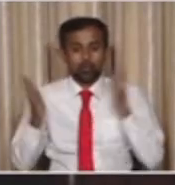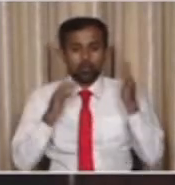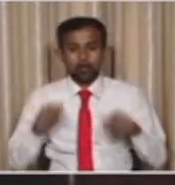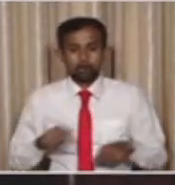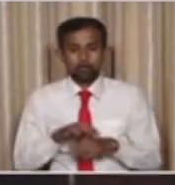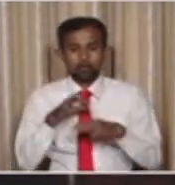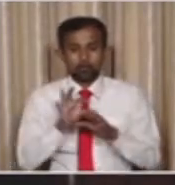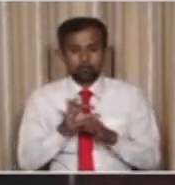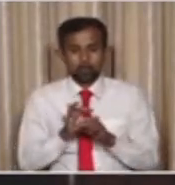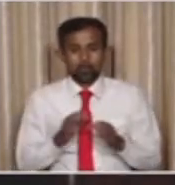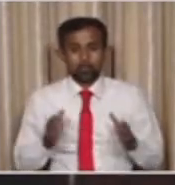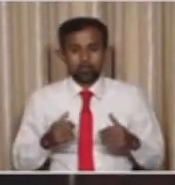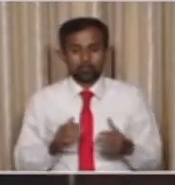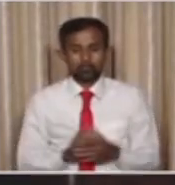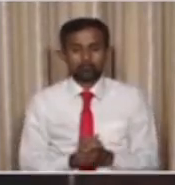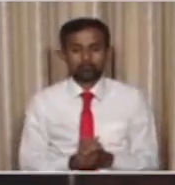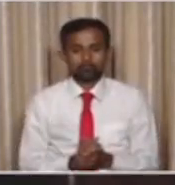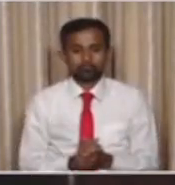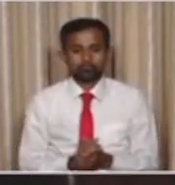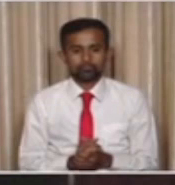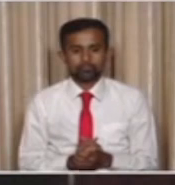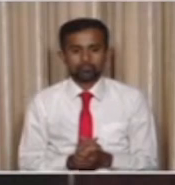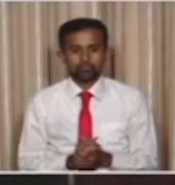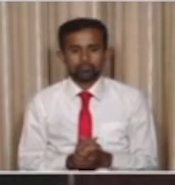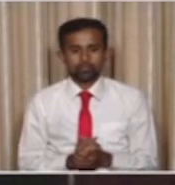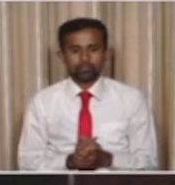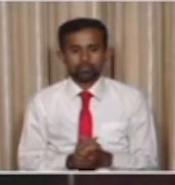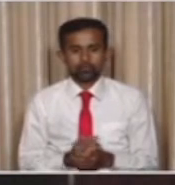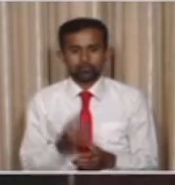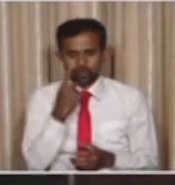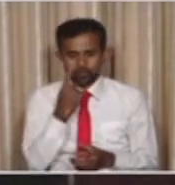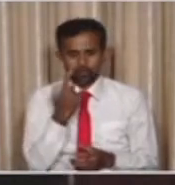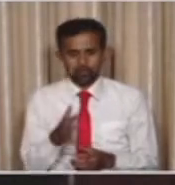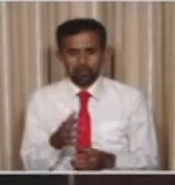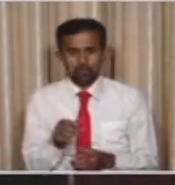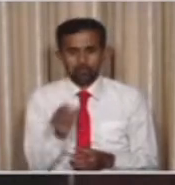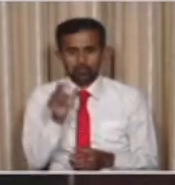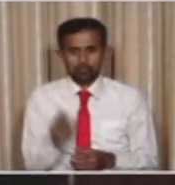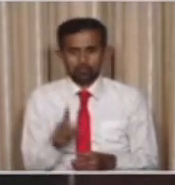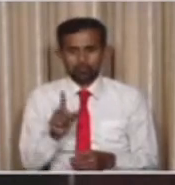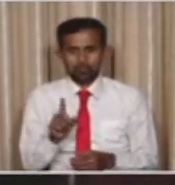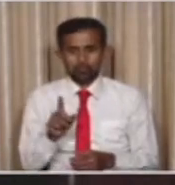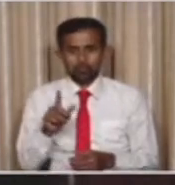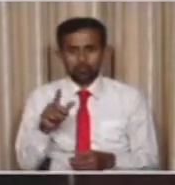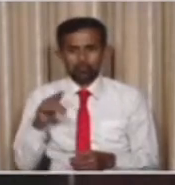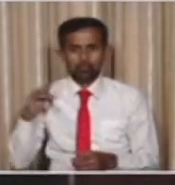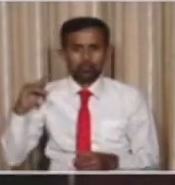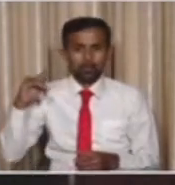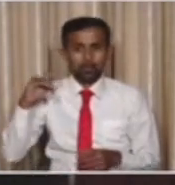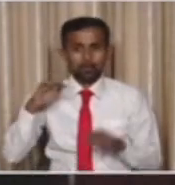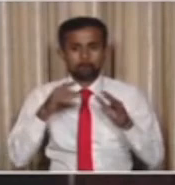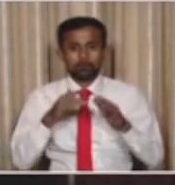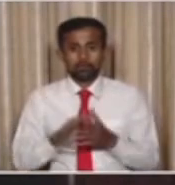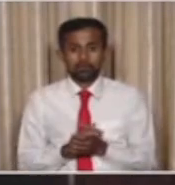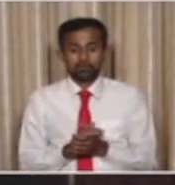වෙනකොට පරිශ්‍රණ පවත්වන්නේ. ඒ වගේම අපි දැකලා තියෙනවා අර මිනිස්සෙක් උඩින් පියාසර කරනවා වගේ වැඩක්